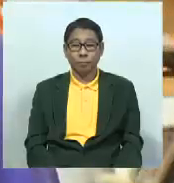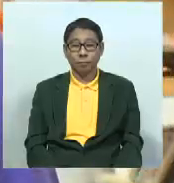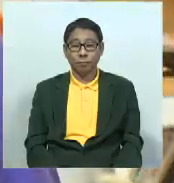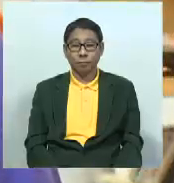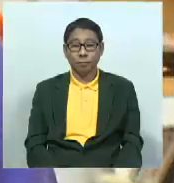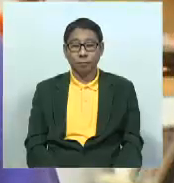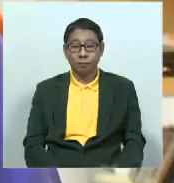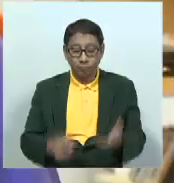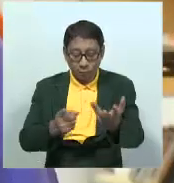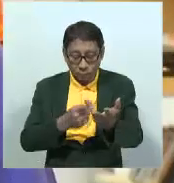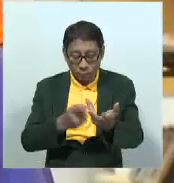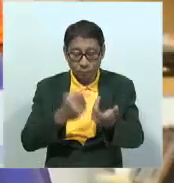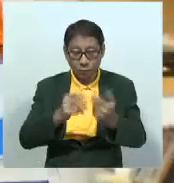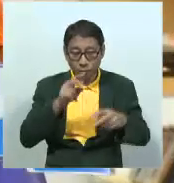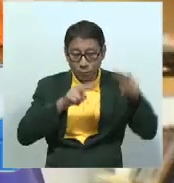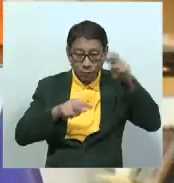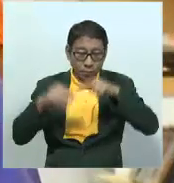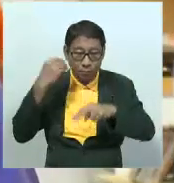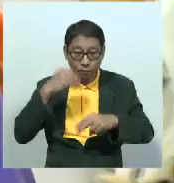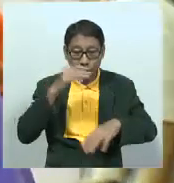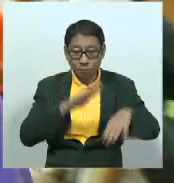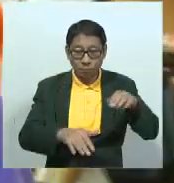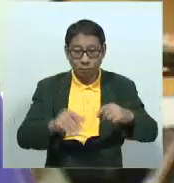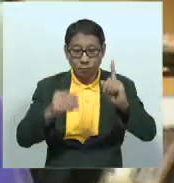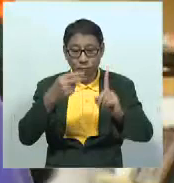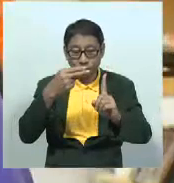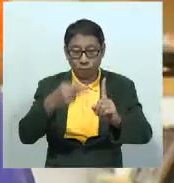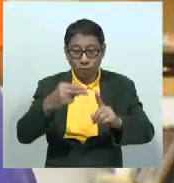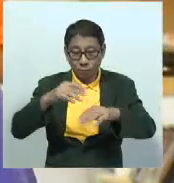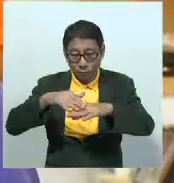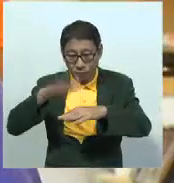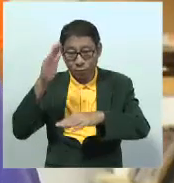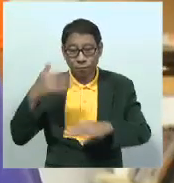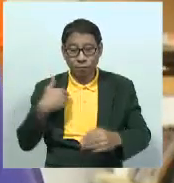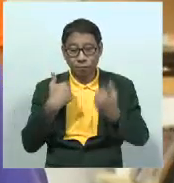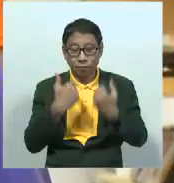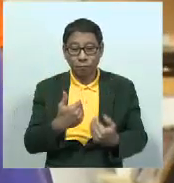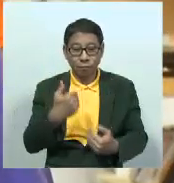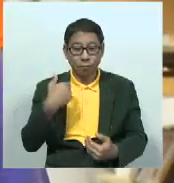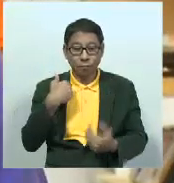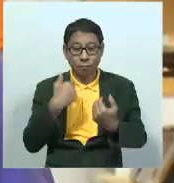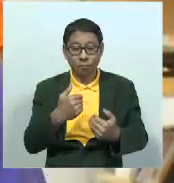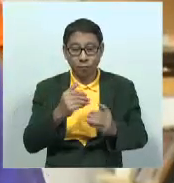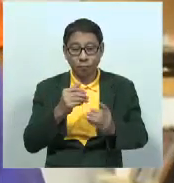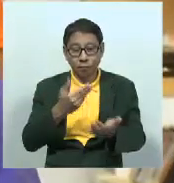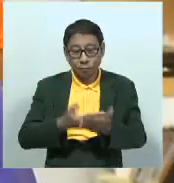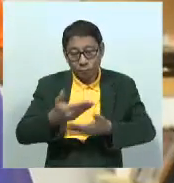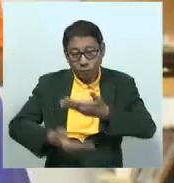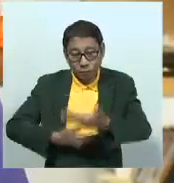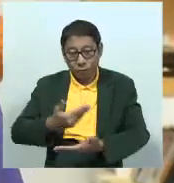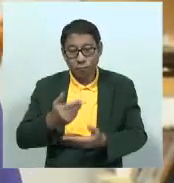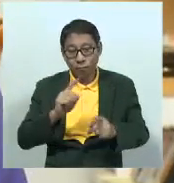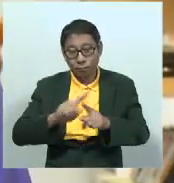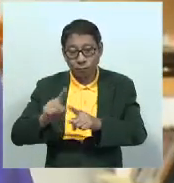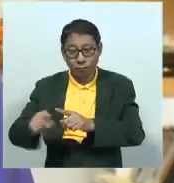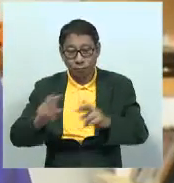จำนวนของผู้เข้าชมงานในแต่ละวันนี้ตกประมาณหมื่นกว่าคนนะคะหลายๆท่านก็มาจับจ่ายใช้สอยนะคะ